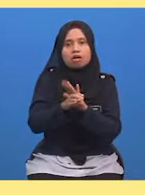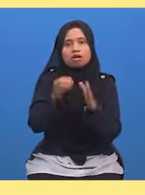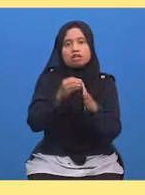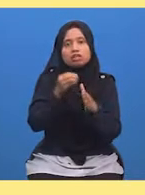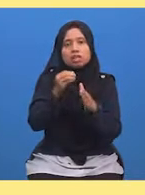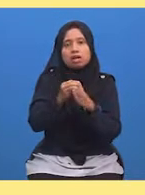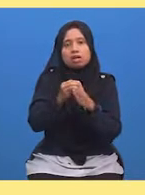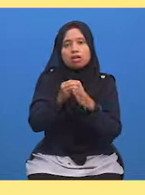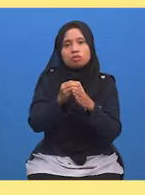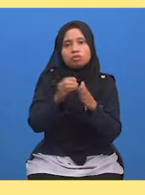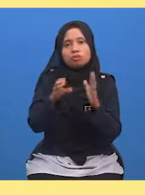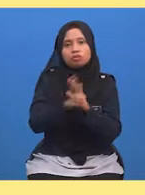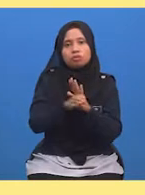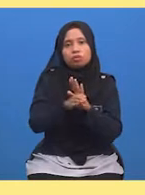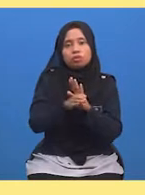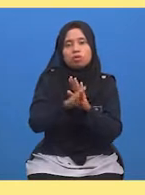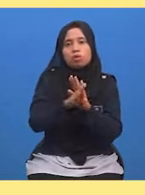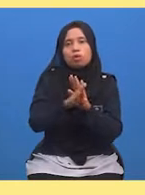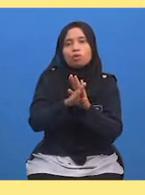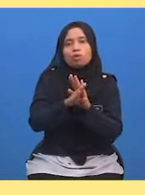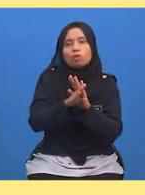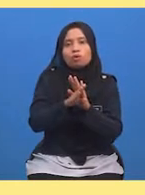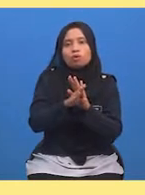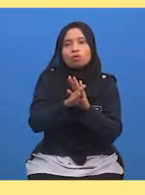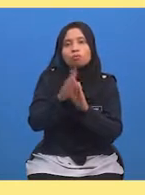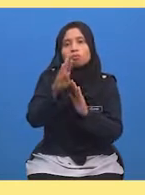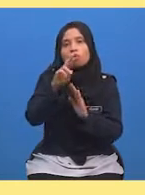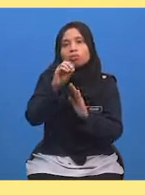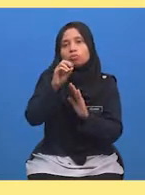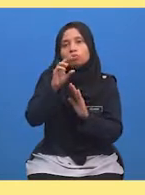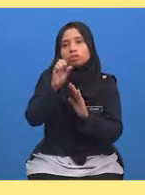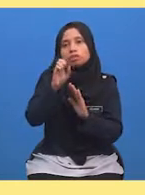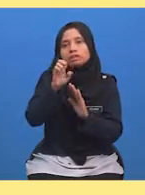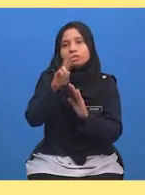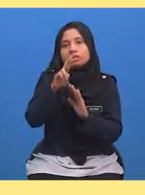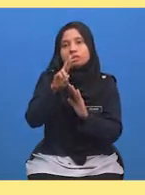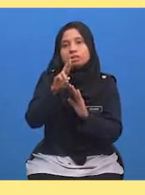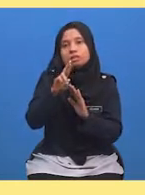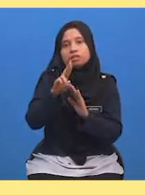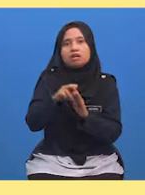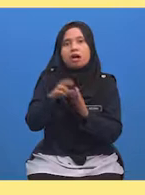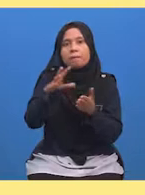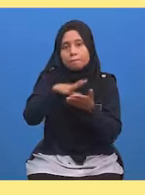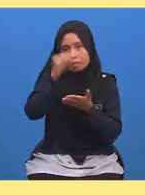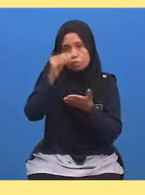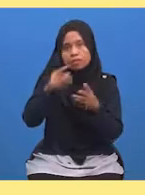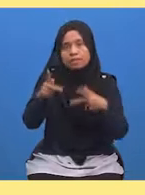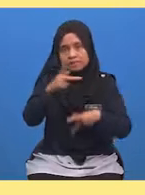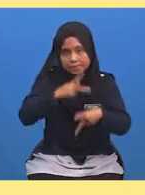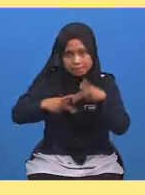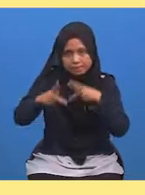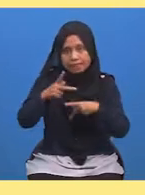atau contoh brosur produk yang dikeluarkan, statistik atau maklumat kajian